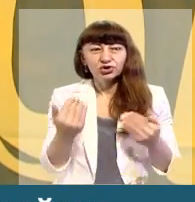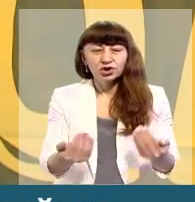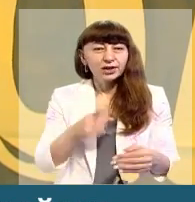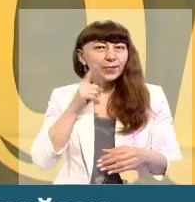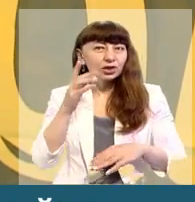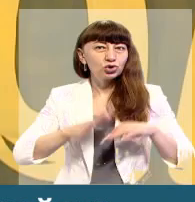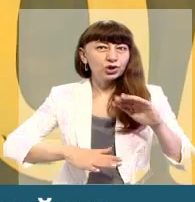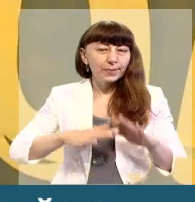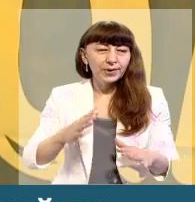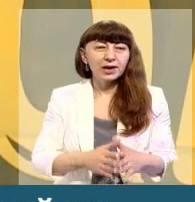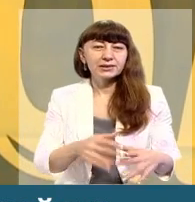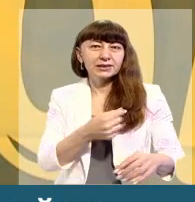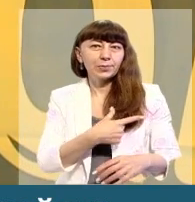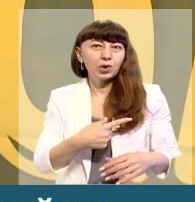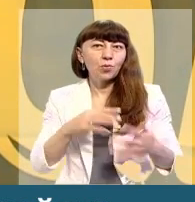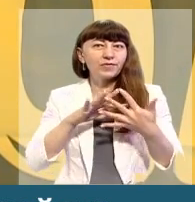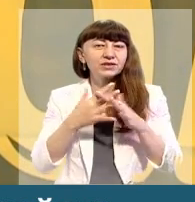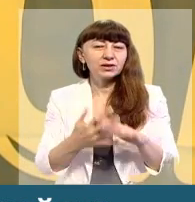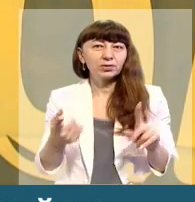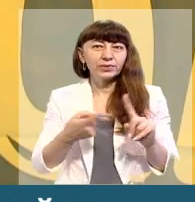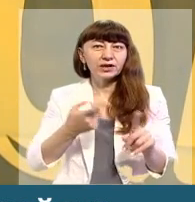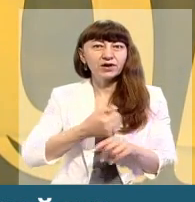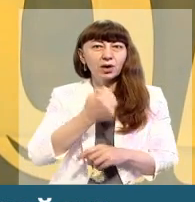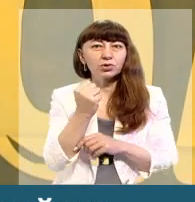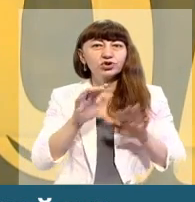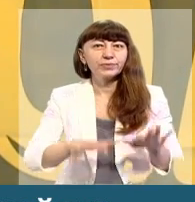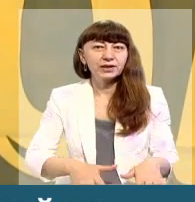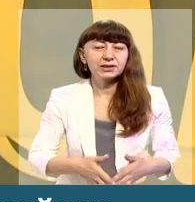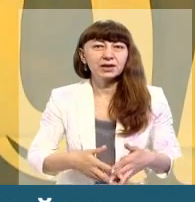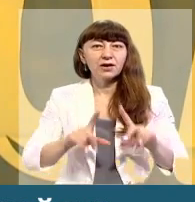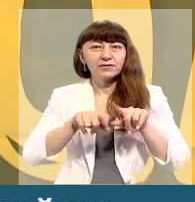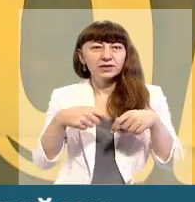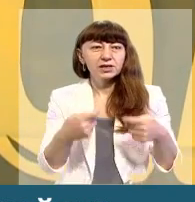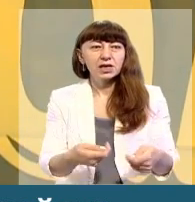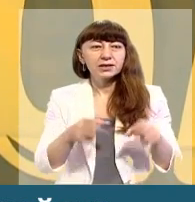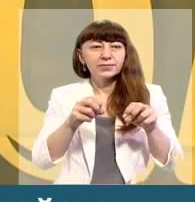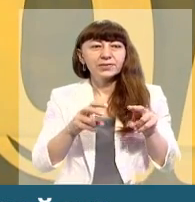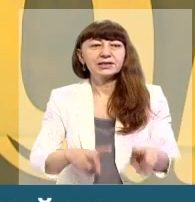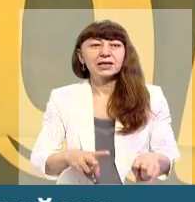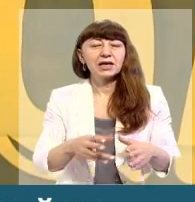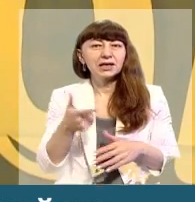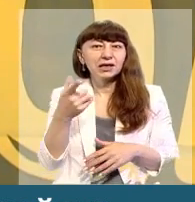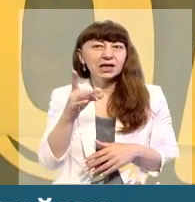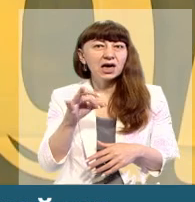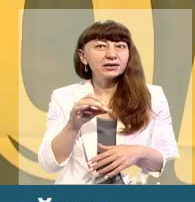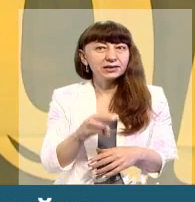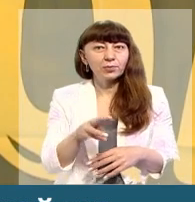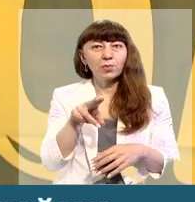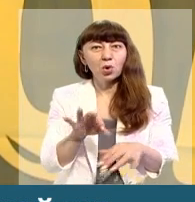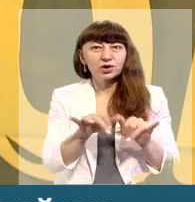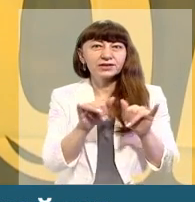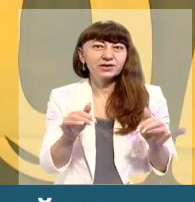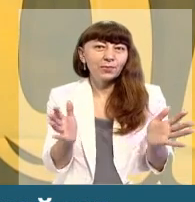молодежная практика с дипломом в село, первое рабочее место. Выделяются специальные гранты по